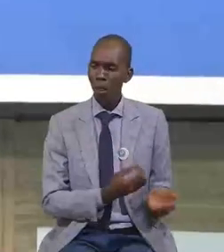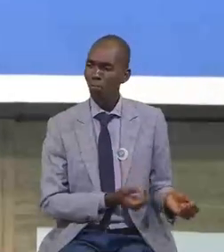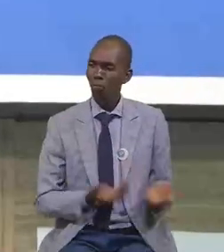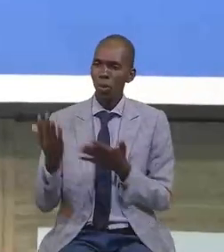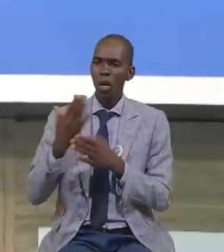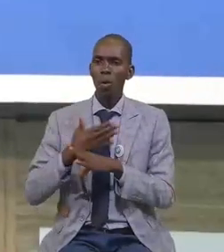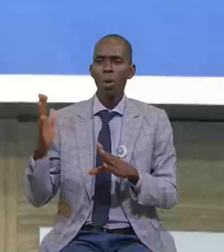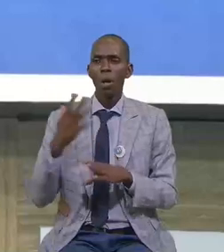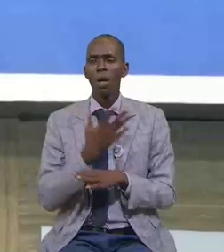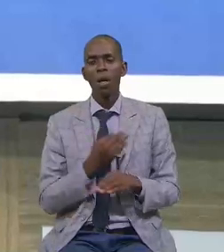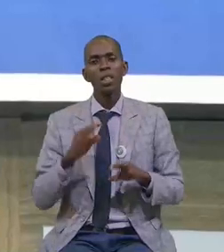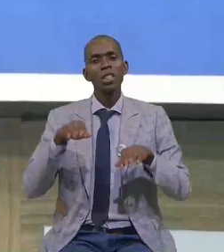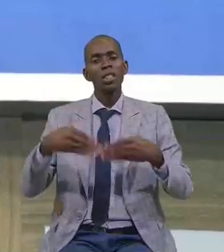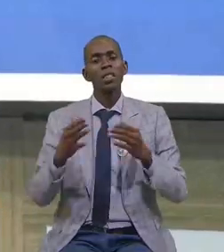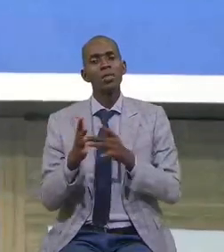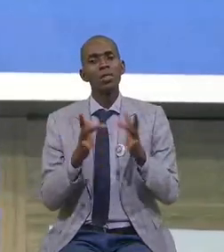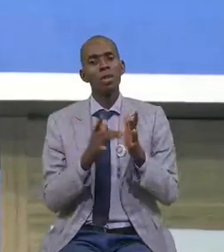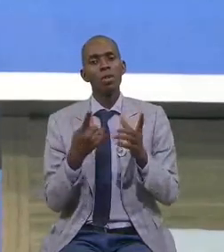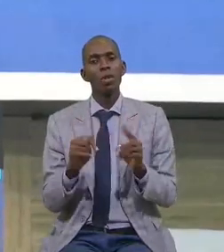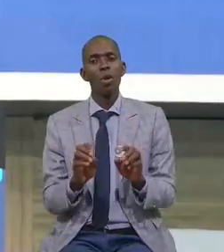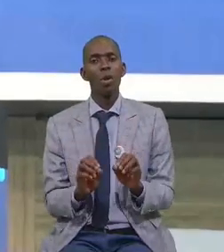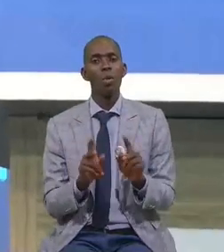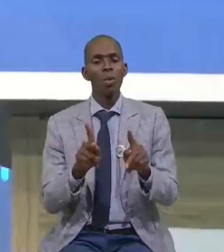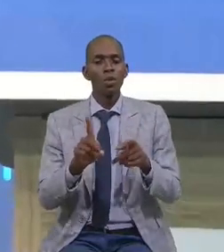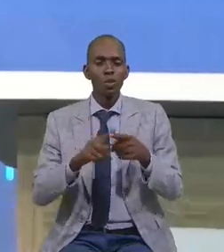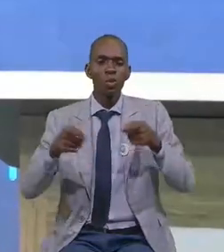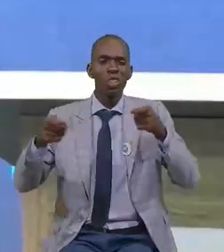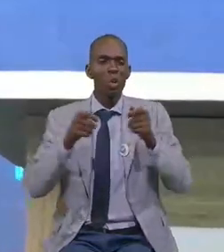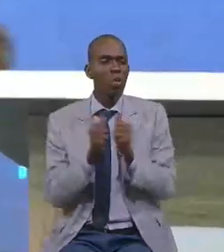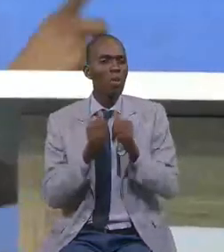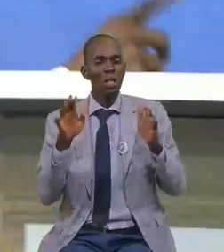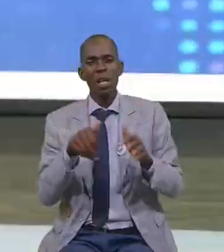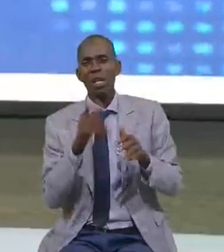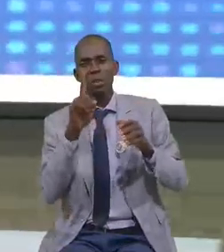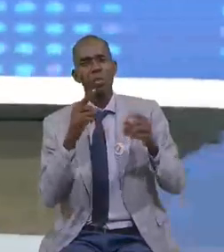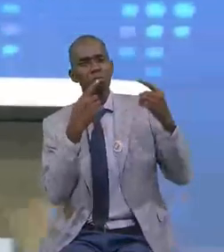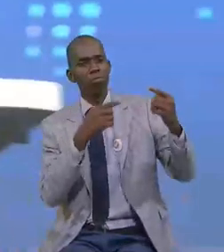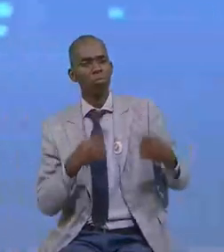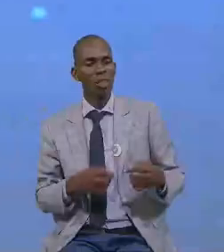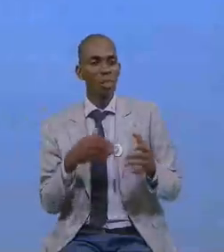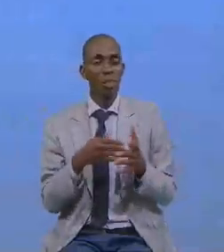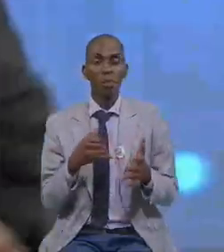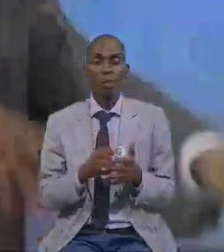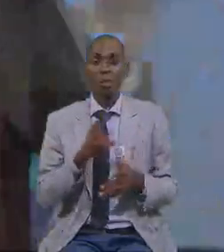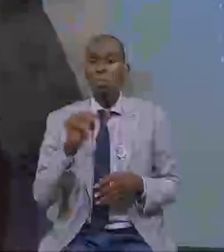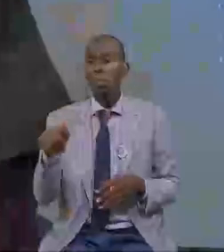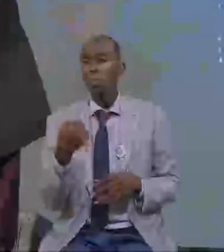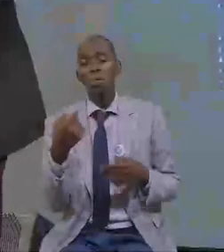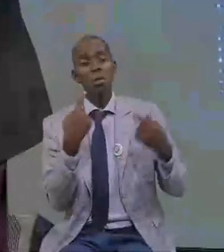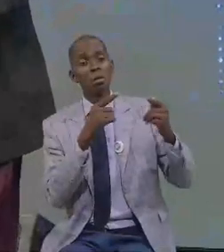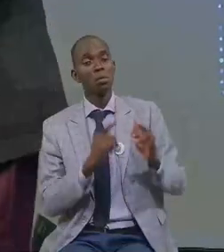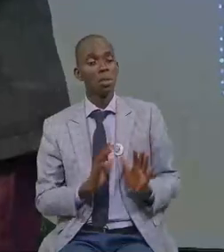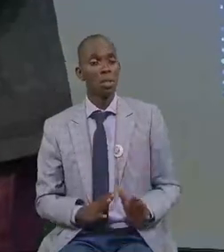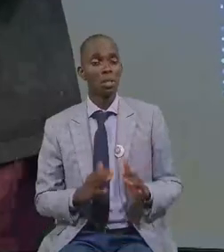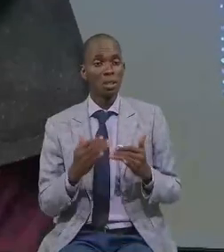Et vous donnez l'occasion à Jésus de régner sans rival. Alors il n'y a point de rival maintenant.